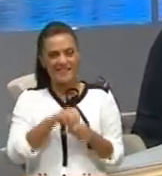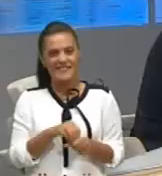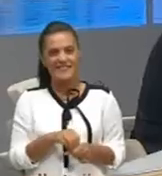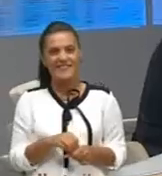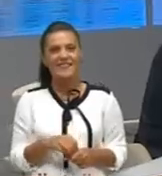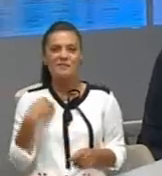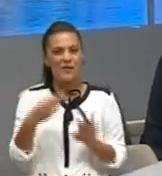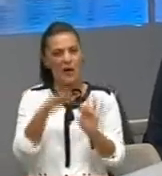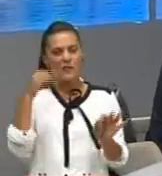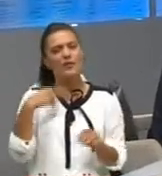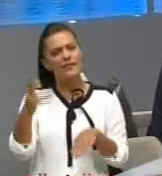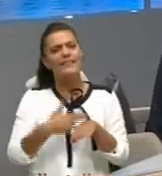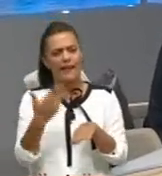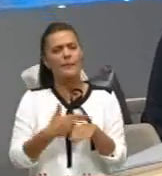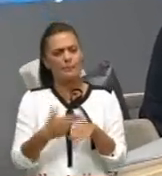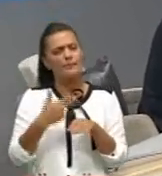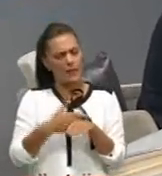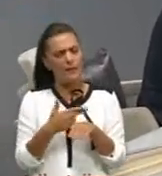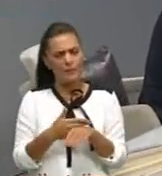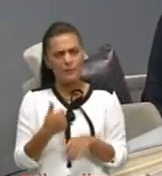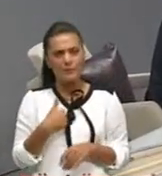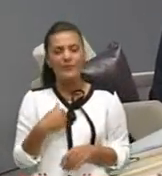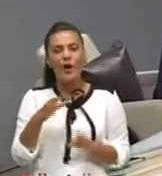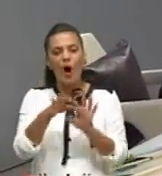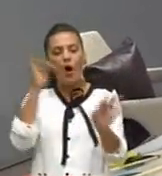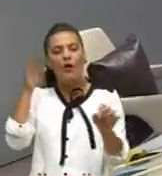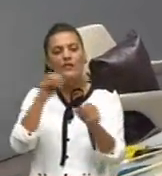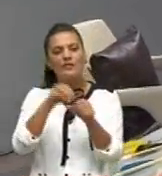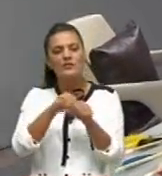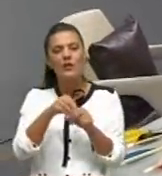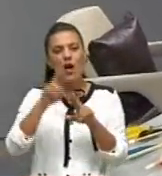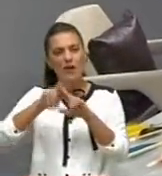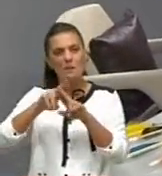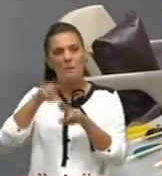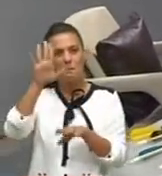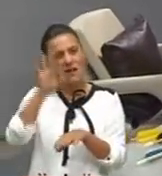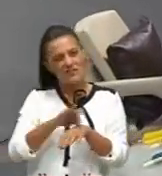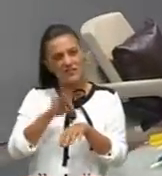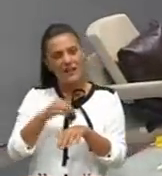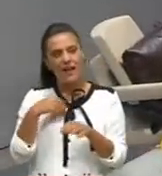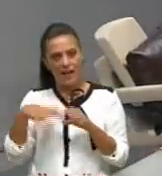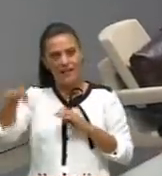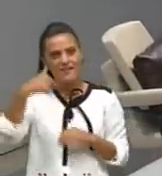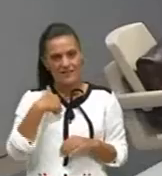hayır. Bana ok at. Olur, denerim. Denerim. Tamam. Yani ok atma bölümü, öğretme bölümü 5 dakika şey yaparsanız size hızlıca bana